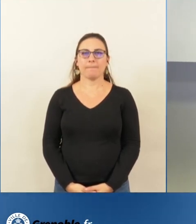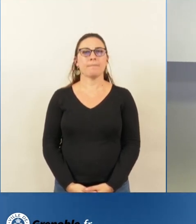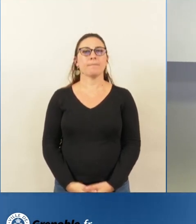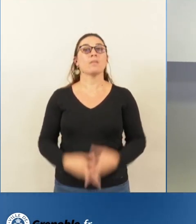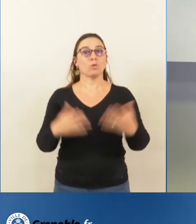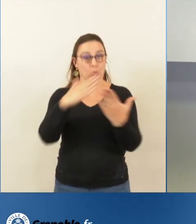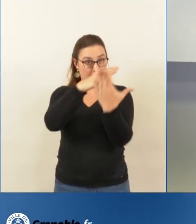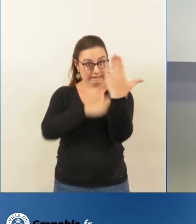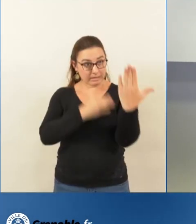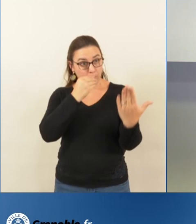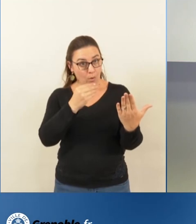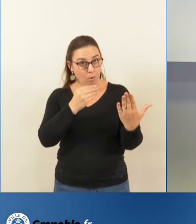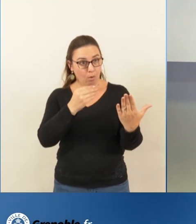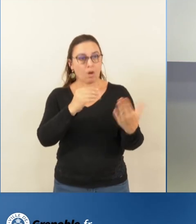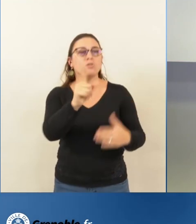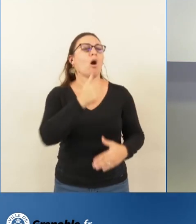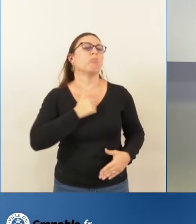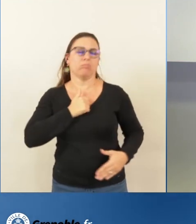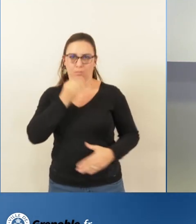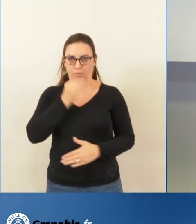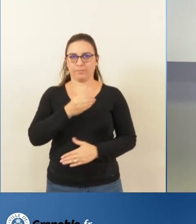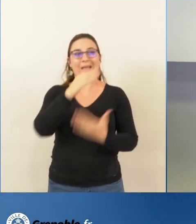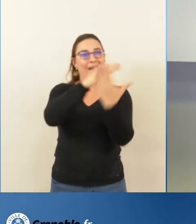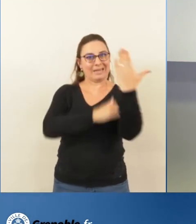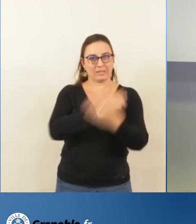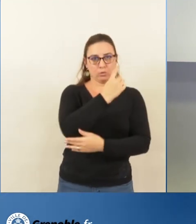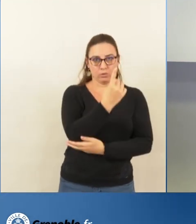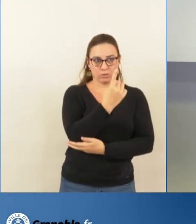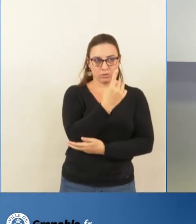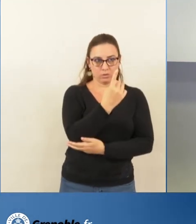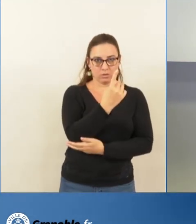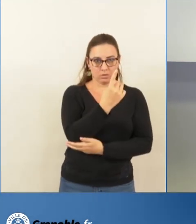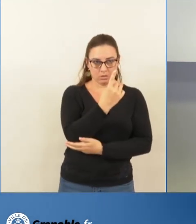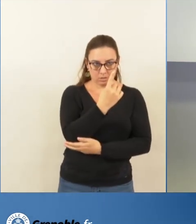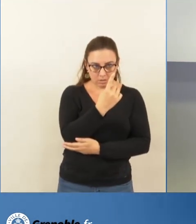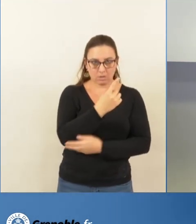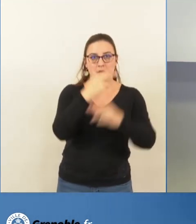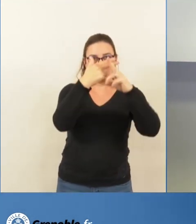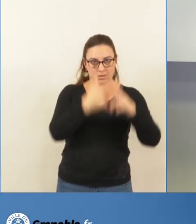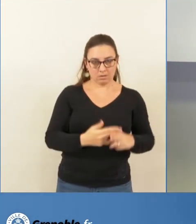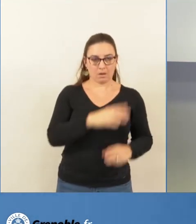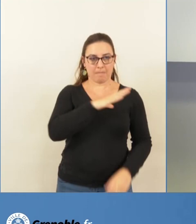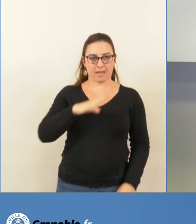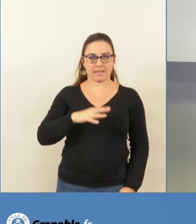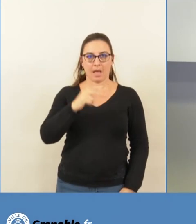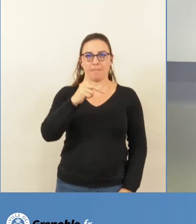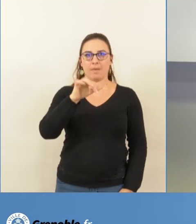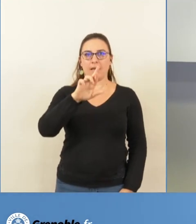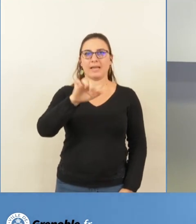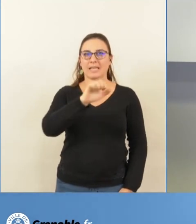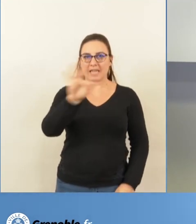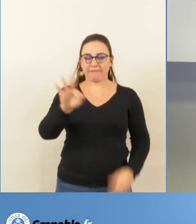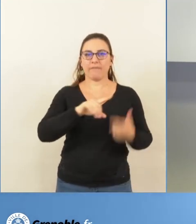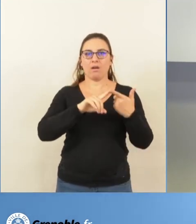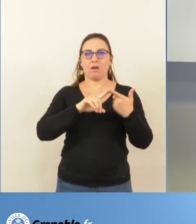donc il y a une liste je peux le faire vous n'êtes pas obligé donc il y a une liste effectivement qui comporte les noms de Madame Krief et